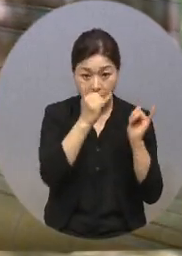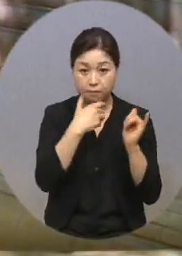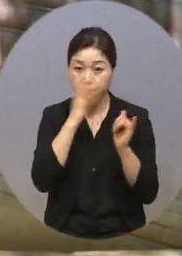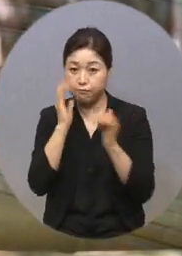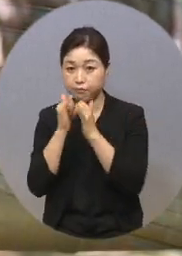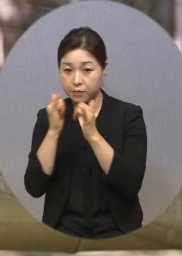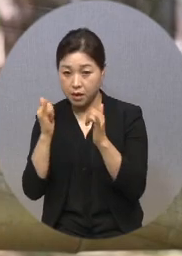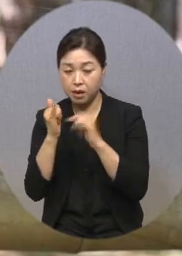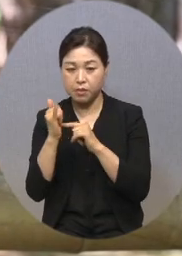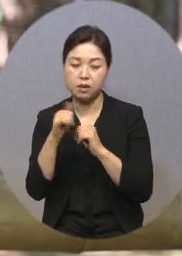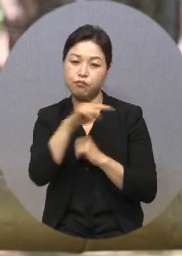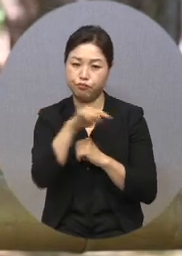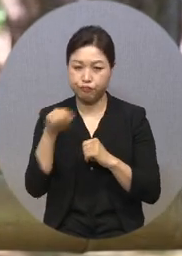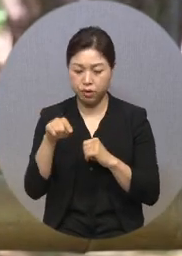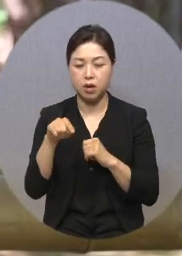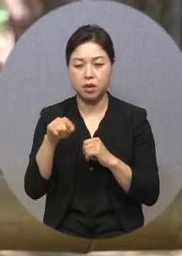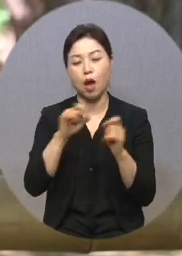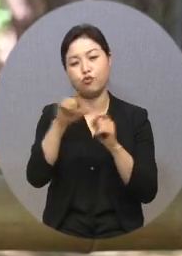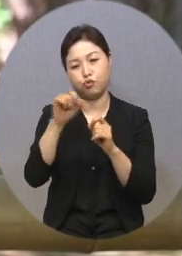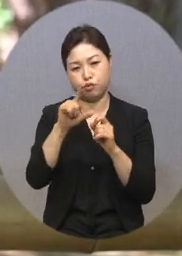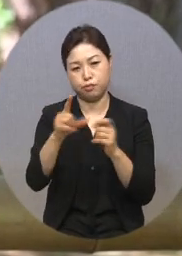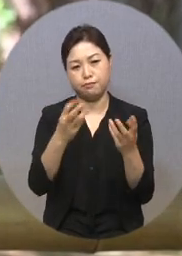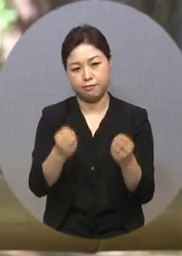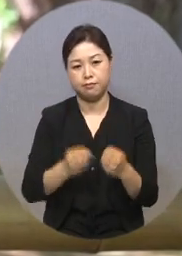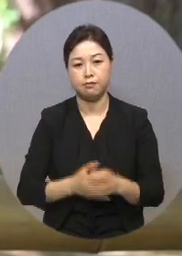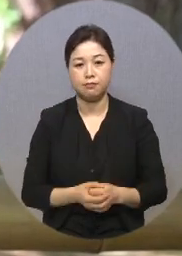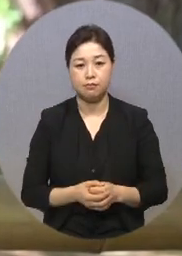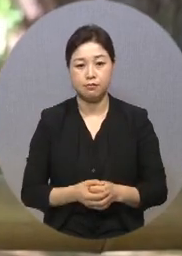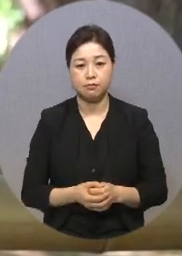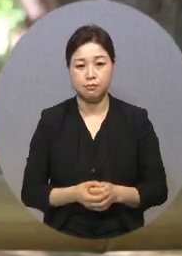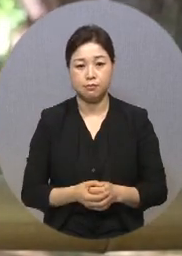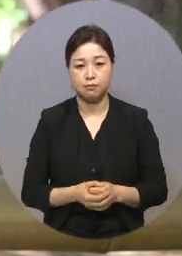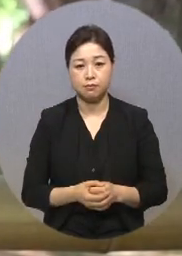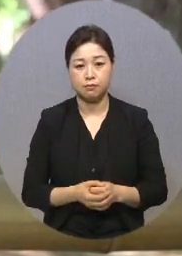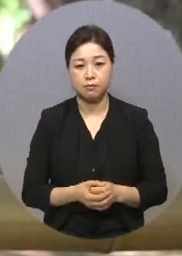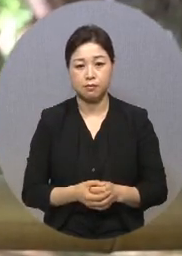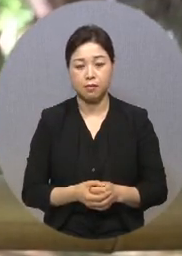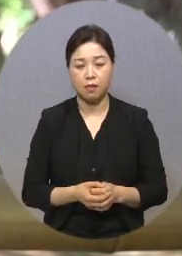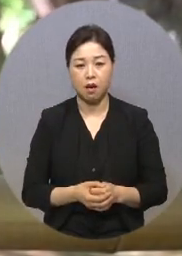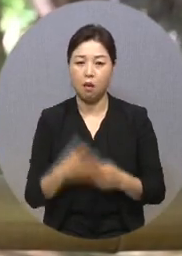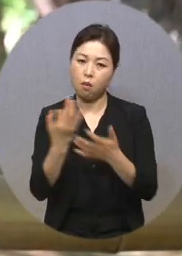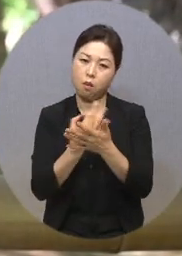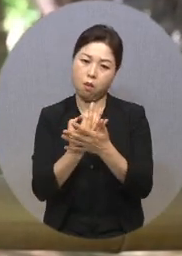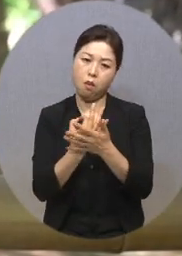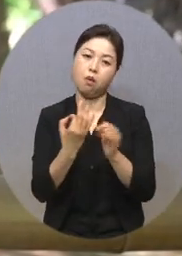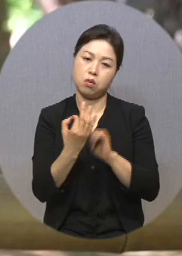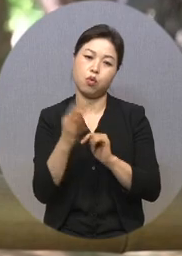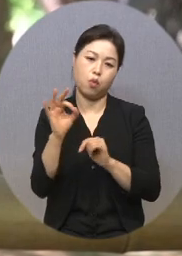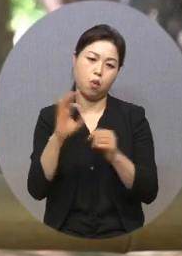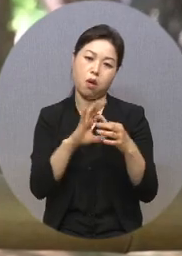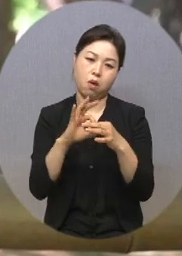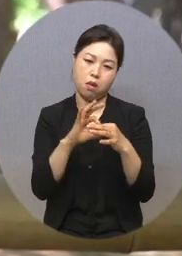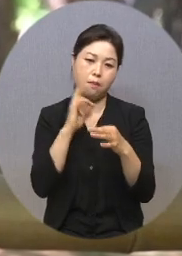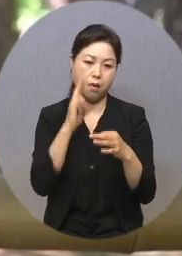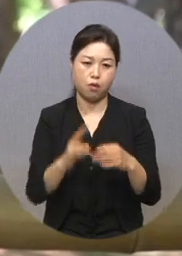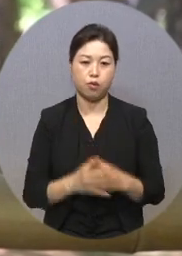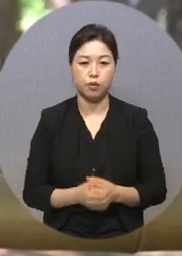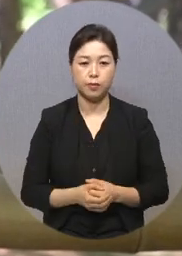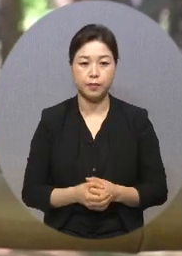고령층의 부분들이 대부분을 차지하고 있지만, 또 이것은 경제적인 상황과 매우 밀접하게 연결되어